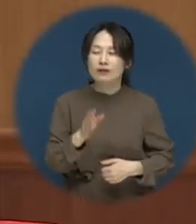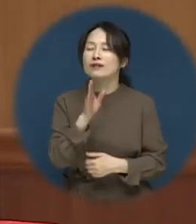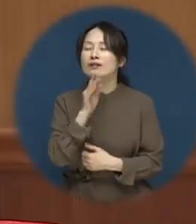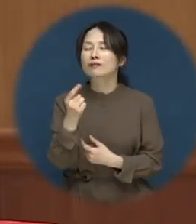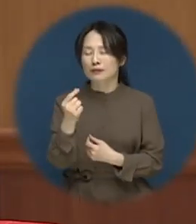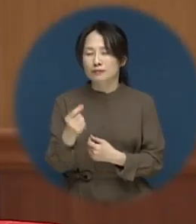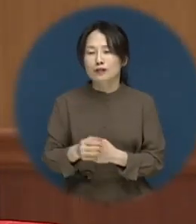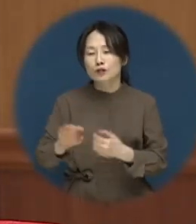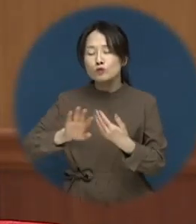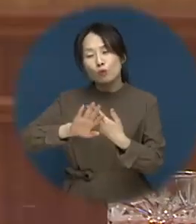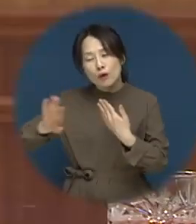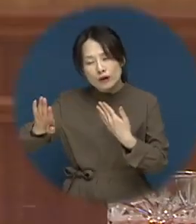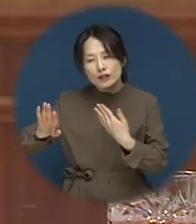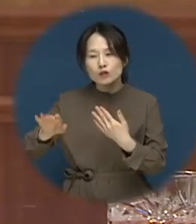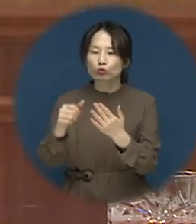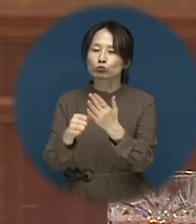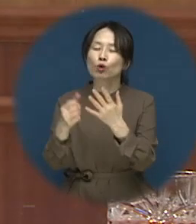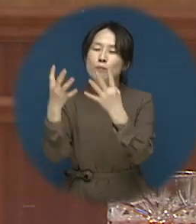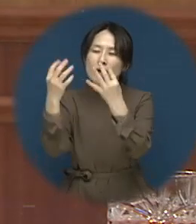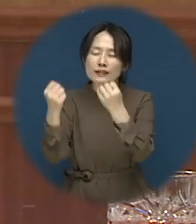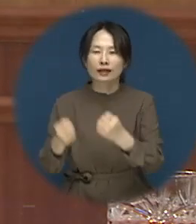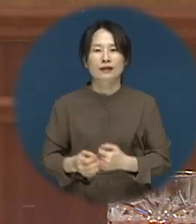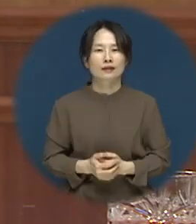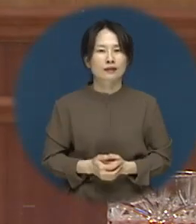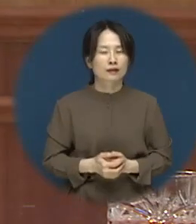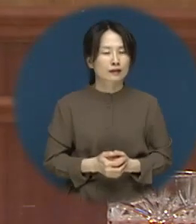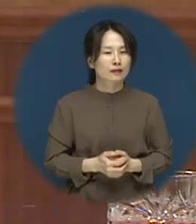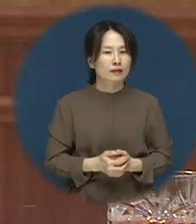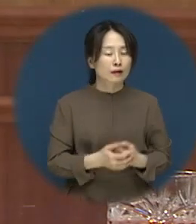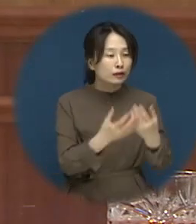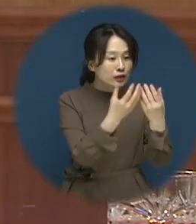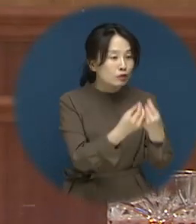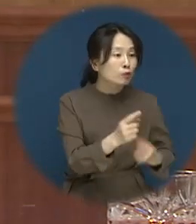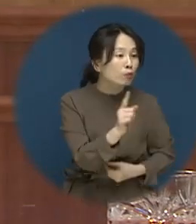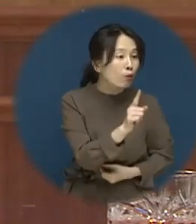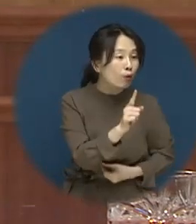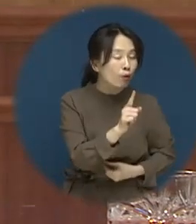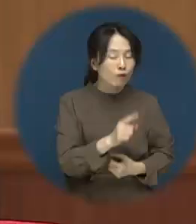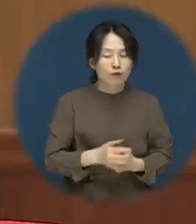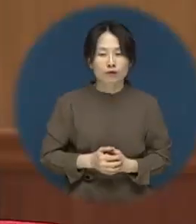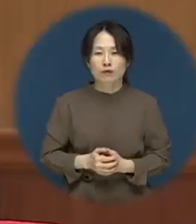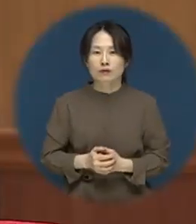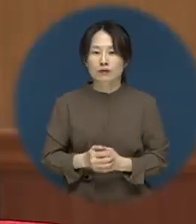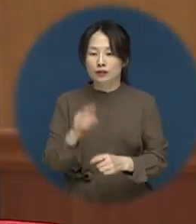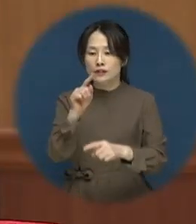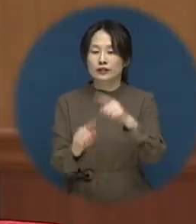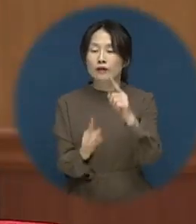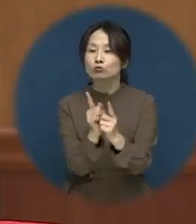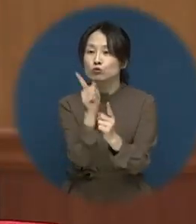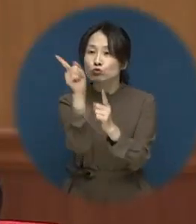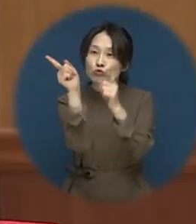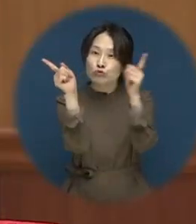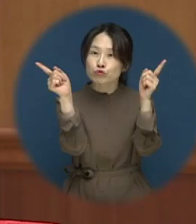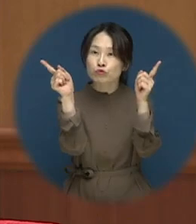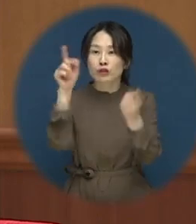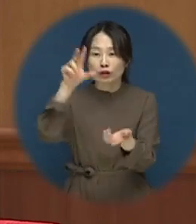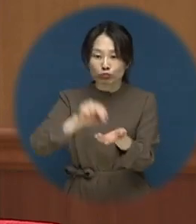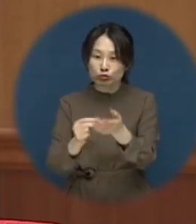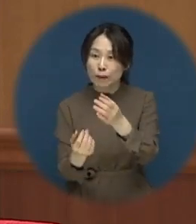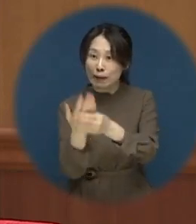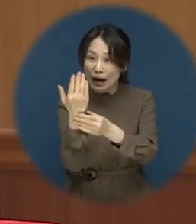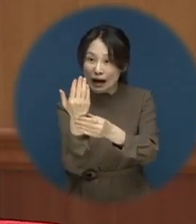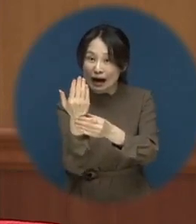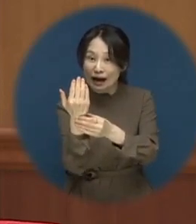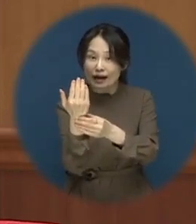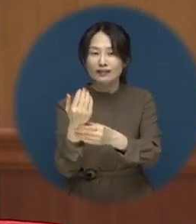또 많이 있습니다. 예를 들면 그런 건 어떤 진단? 나무 줄기에 문제가 생기면 이런 것도 갖고